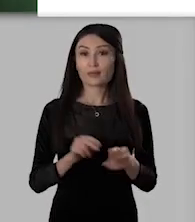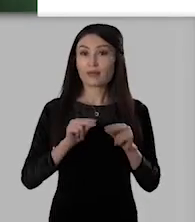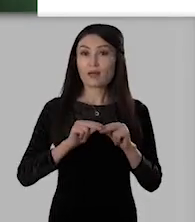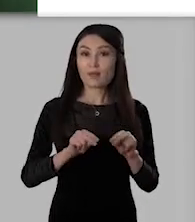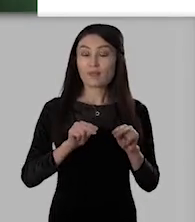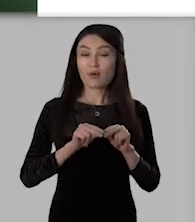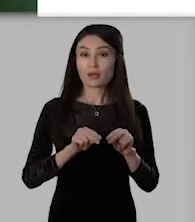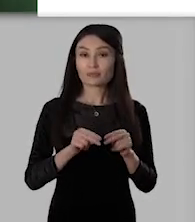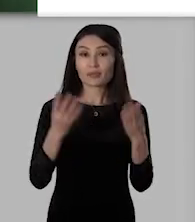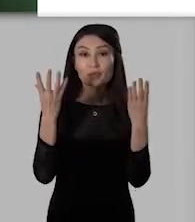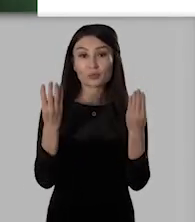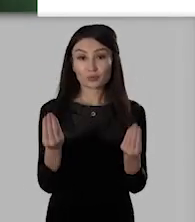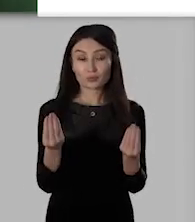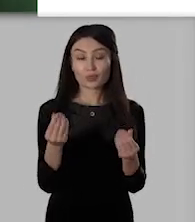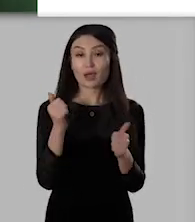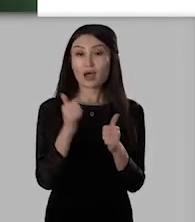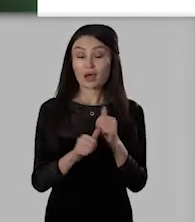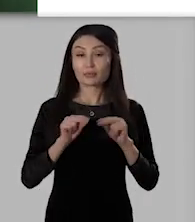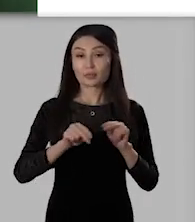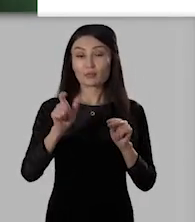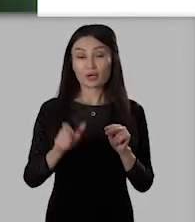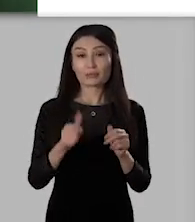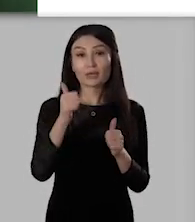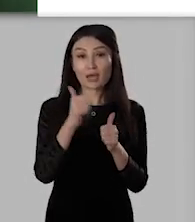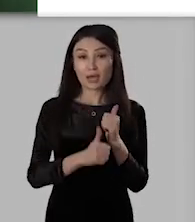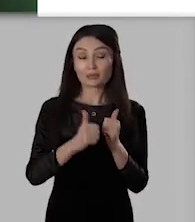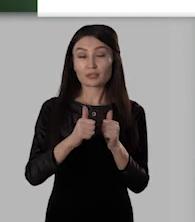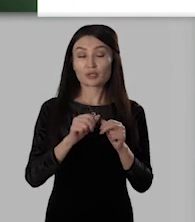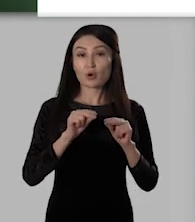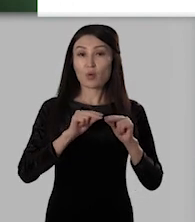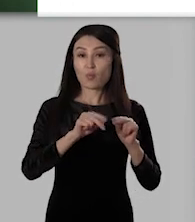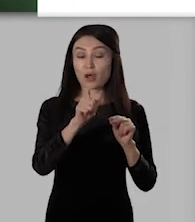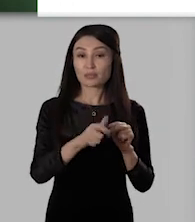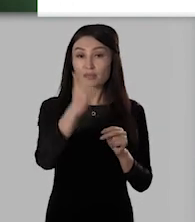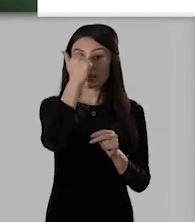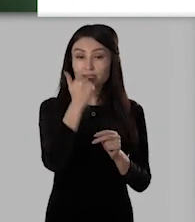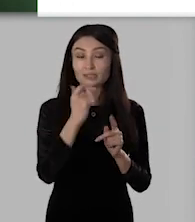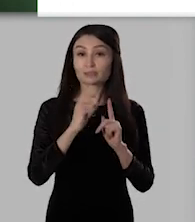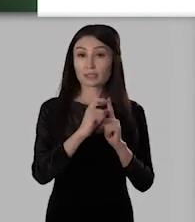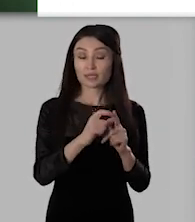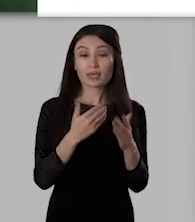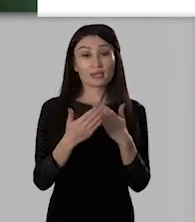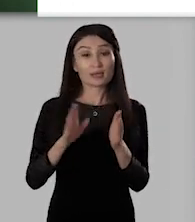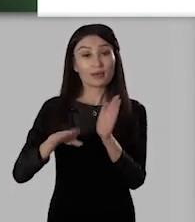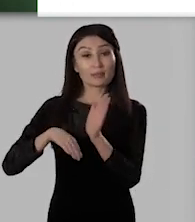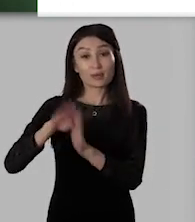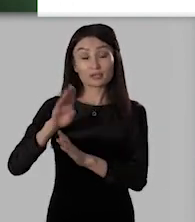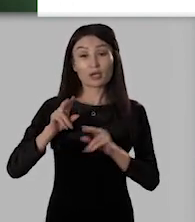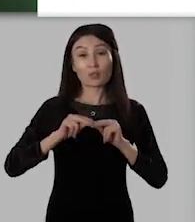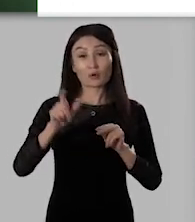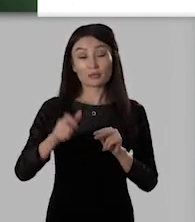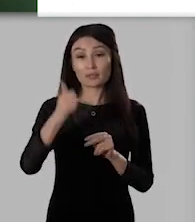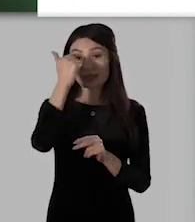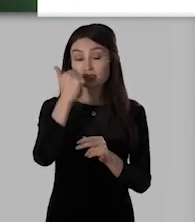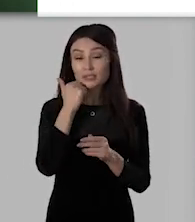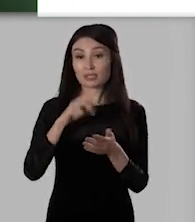Мугалимдер күнүндө ар бир мугалимге ыраазычылык билдириш керек же эң мыкты мугалимдерге гана ыраазычылык